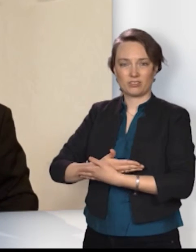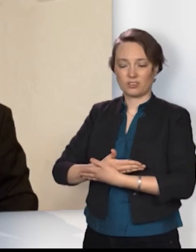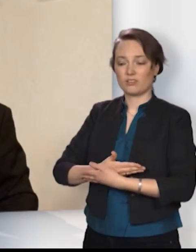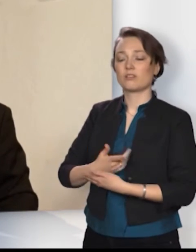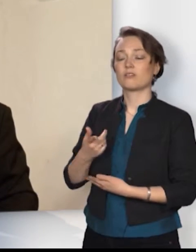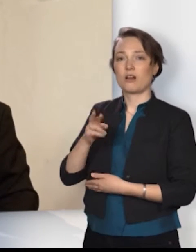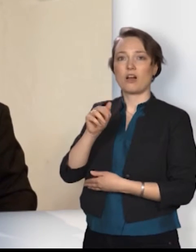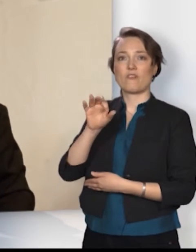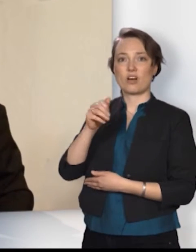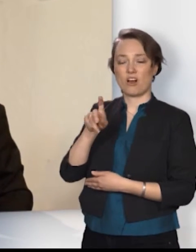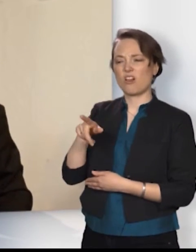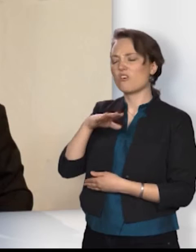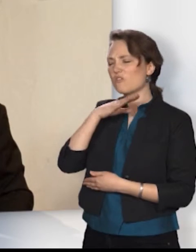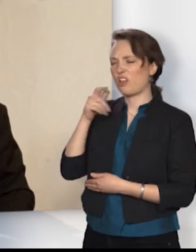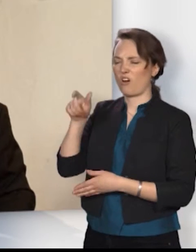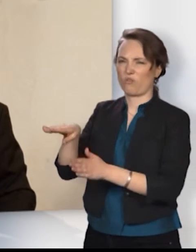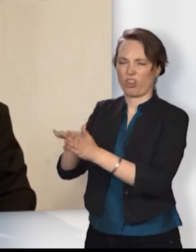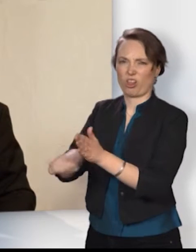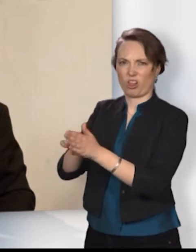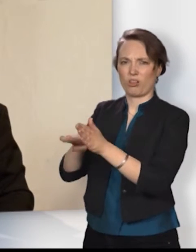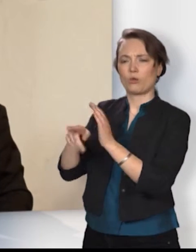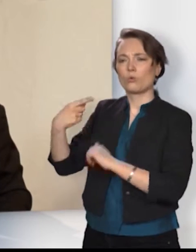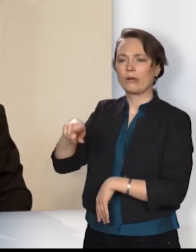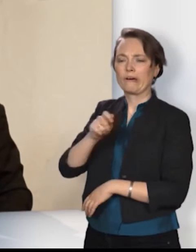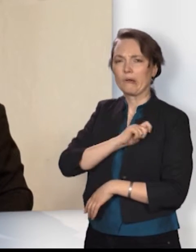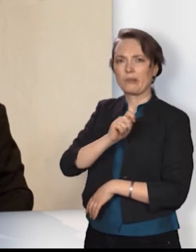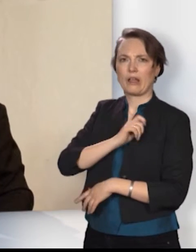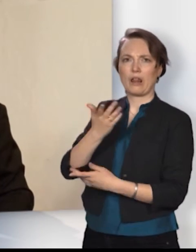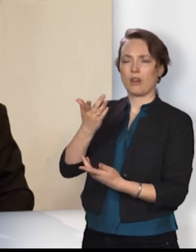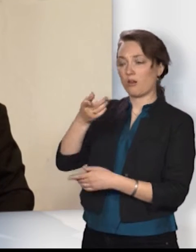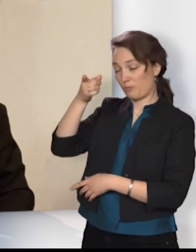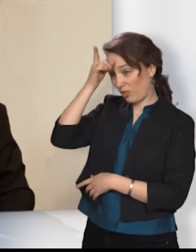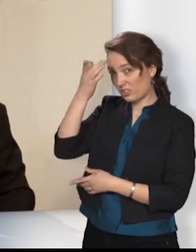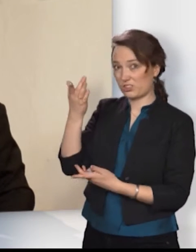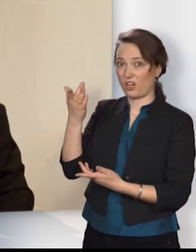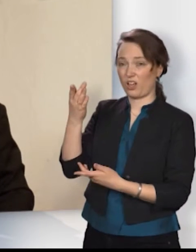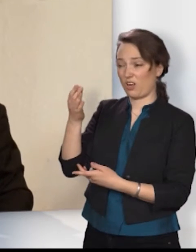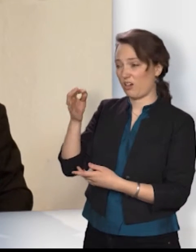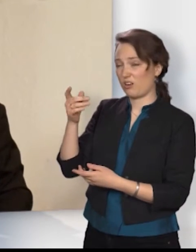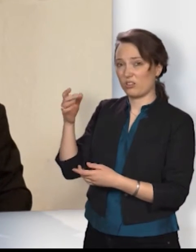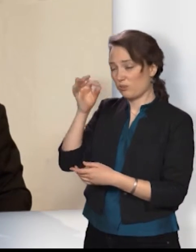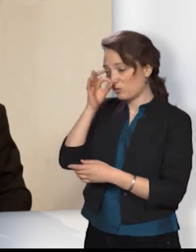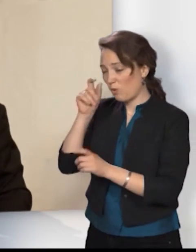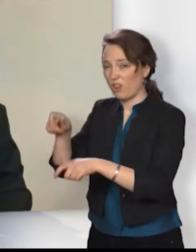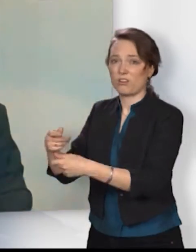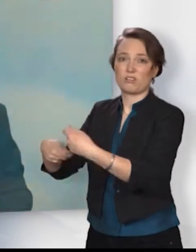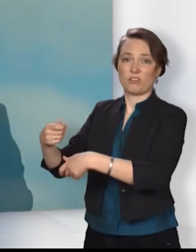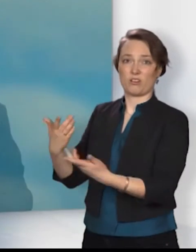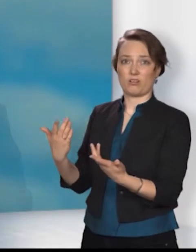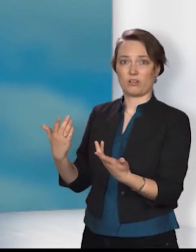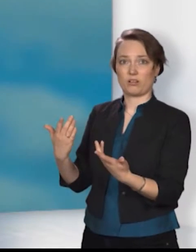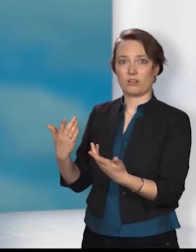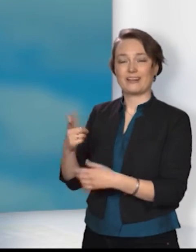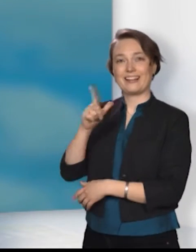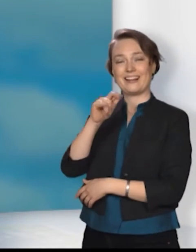Polizei. Lisette, eine Krankenschwester aus Deutschland, die in Nova Iguazu ein Heim